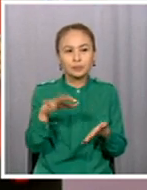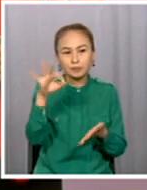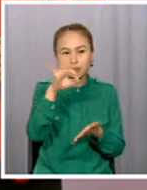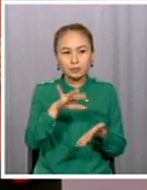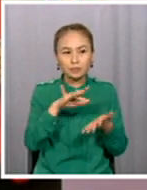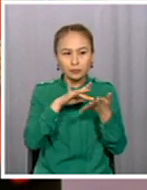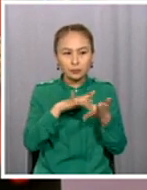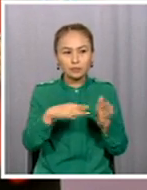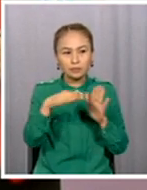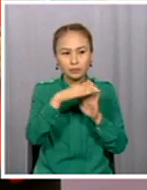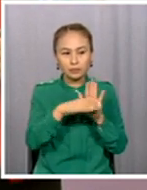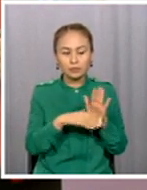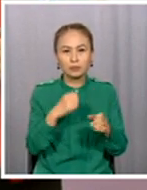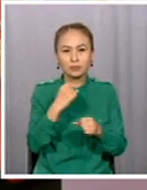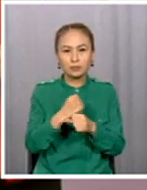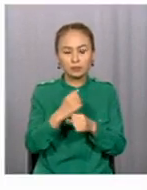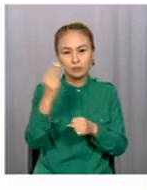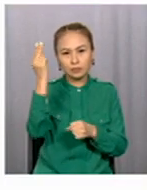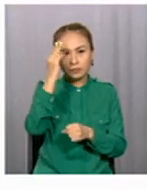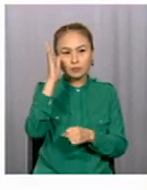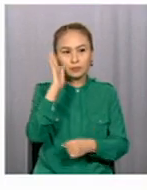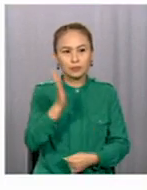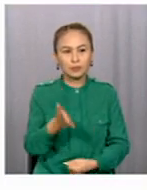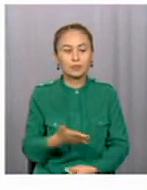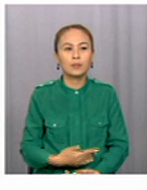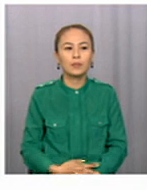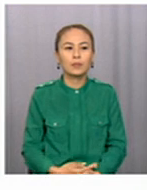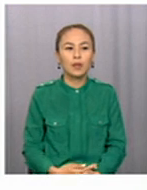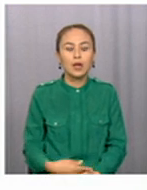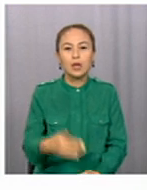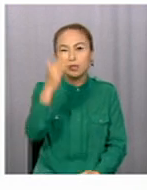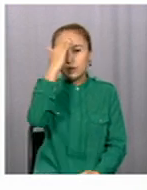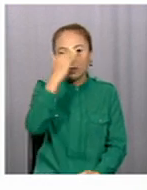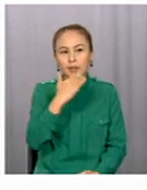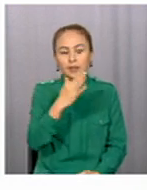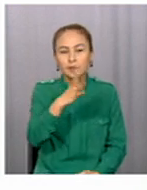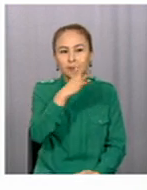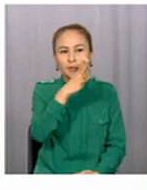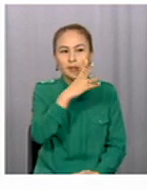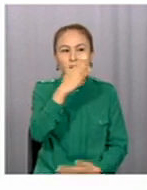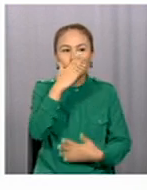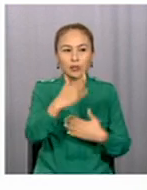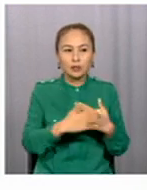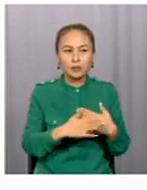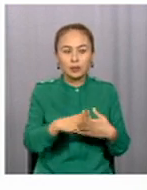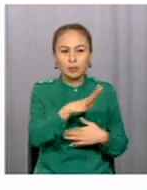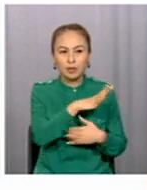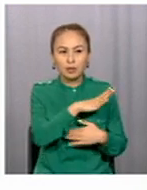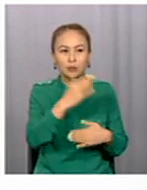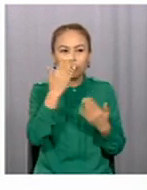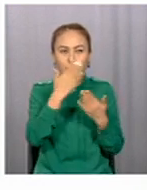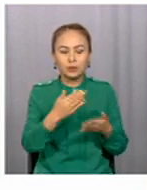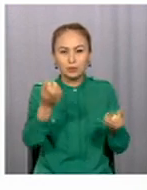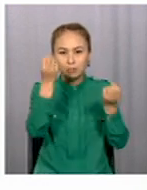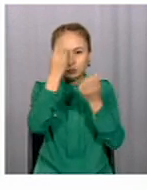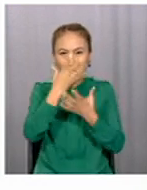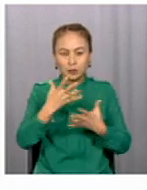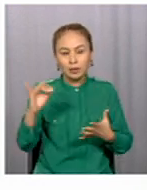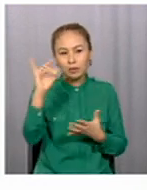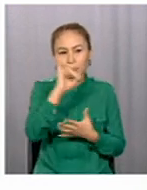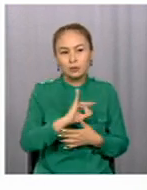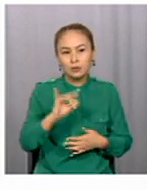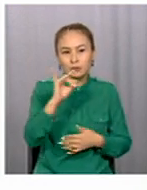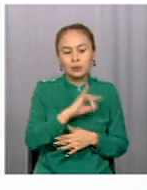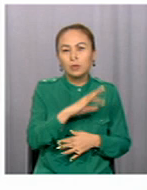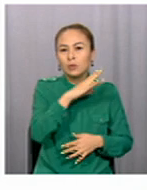туристік бағыт құруды үйренесіңдер. Балалар, жаз мезгілі жақындап қалды. еліміздің мәдениеті мен тарихы жөнінде